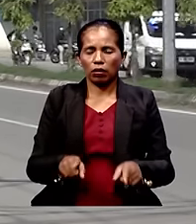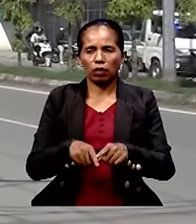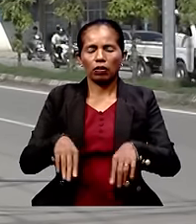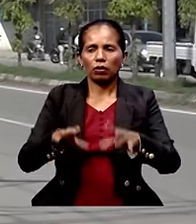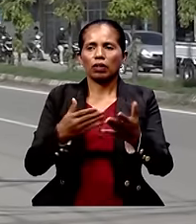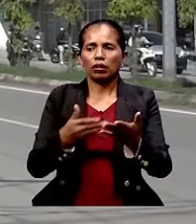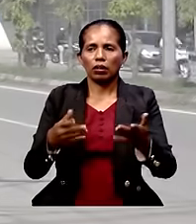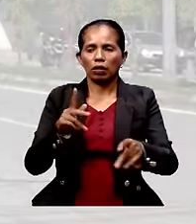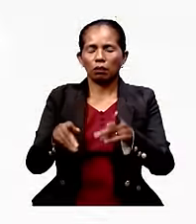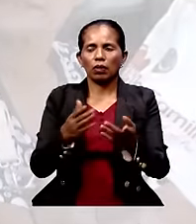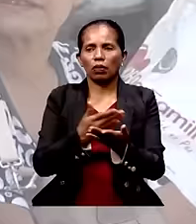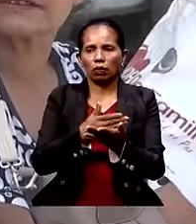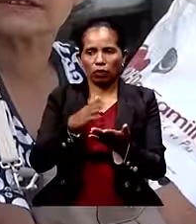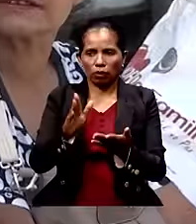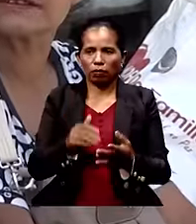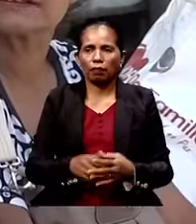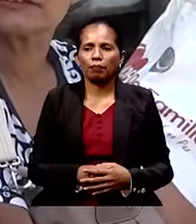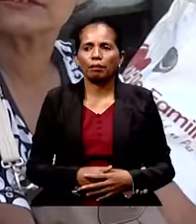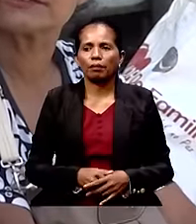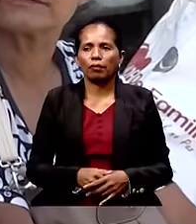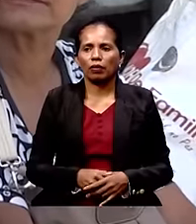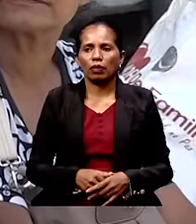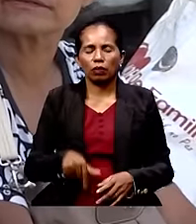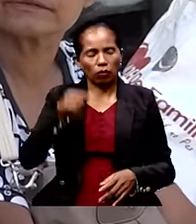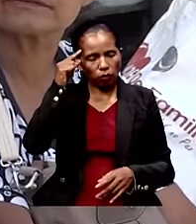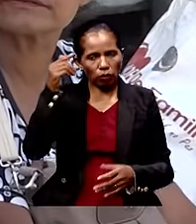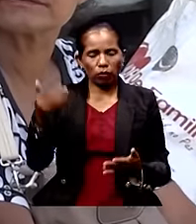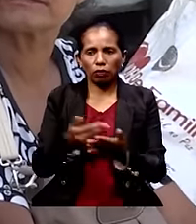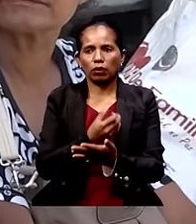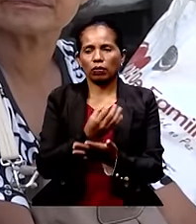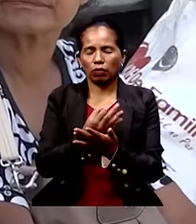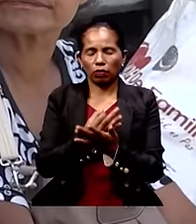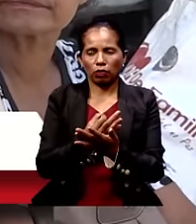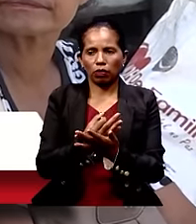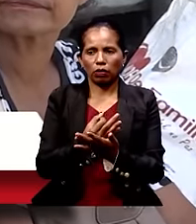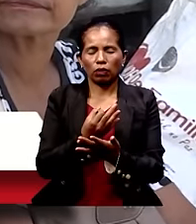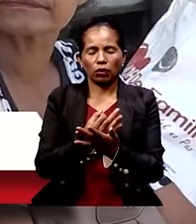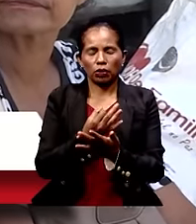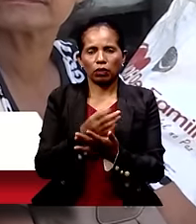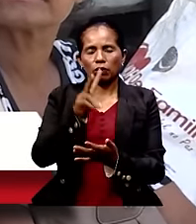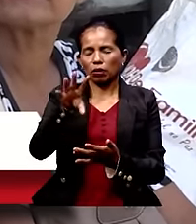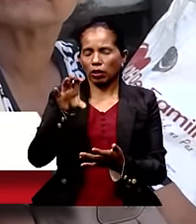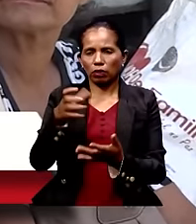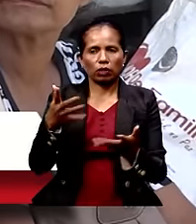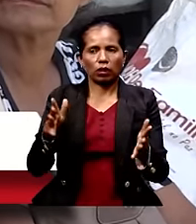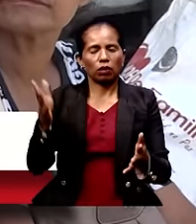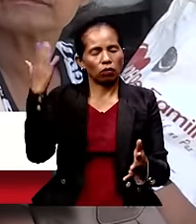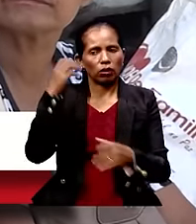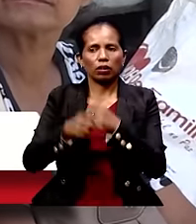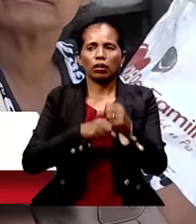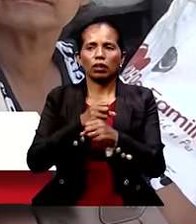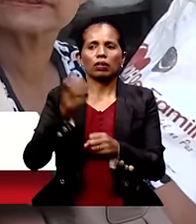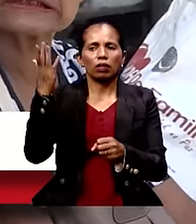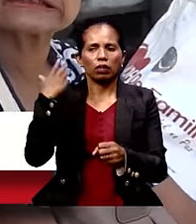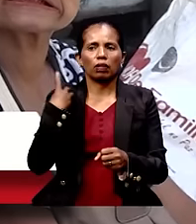ne ema mai ola neti. Governo vo ne dian subsidi laya amrora dian subsidi laya. Mas uluk tina seluk ne ne